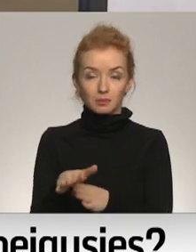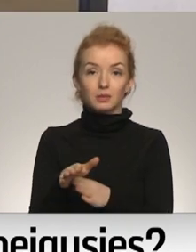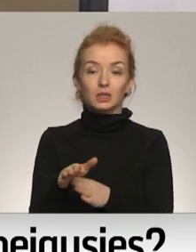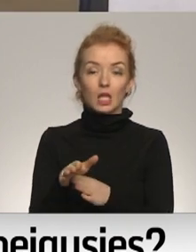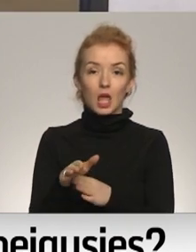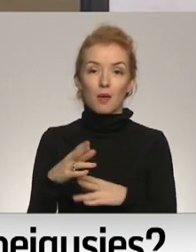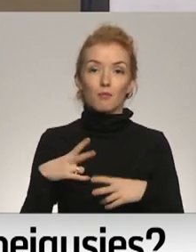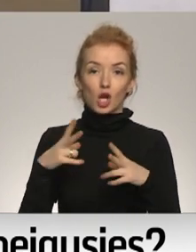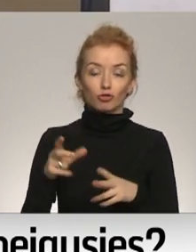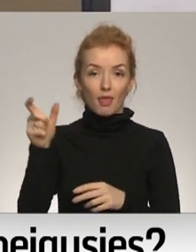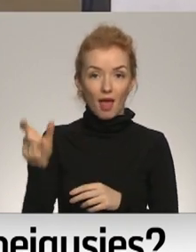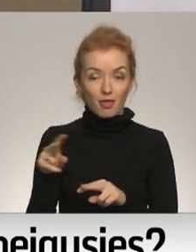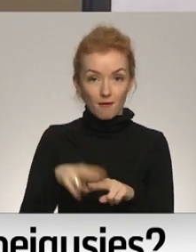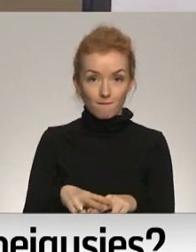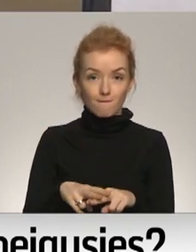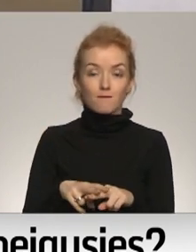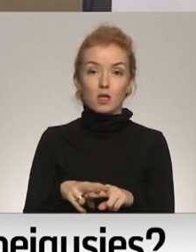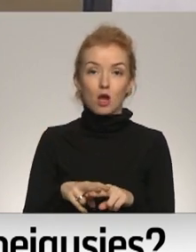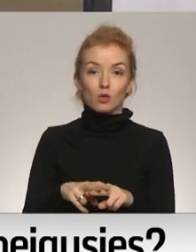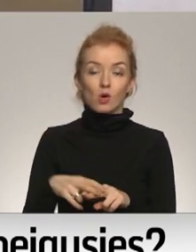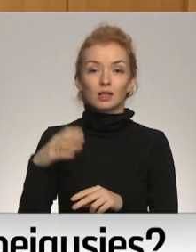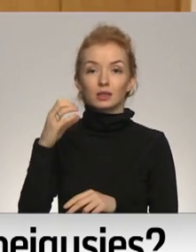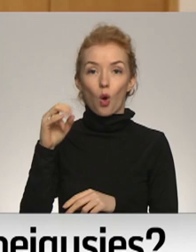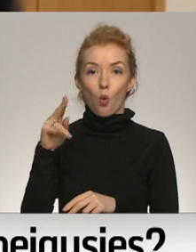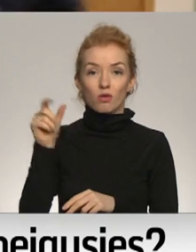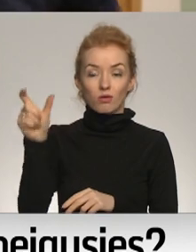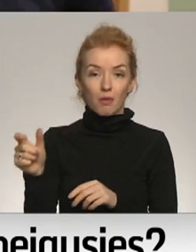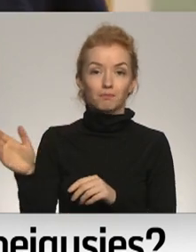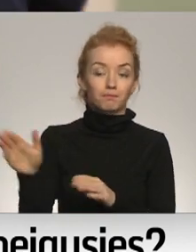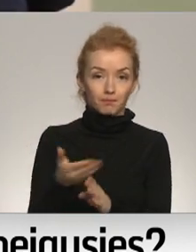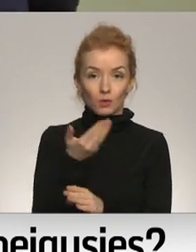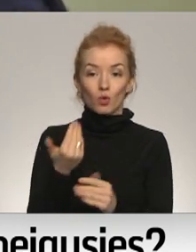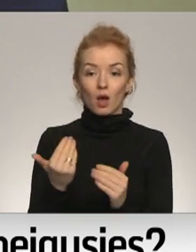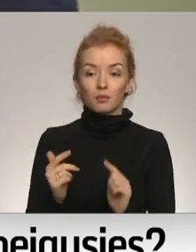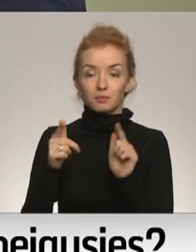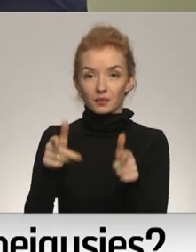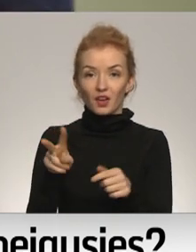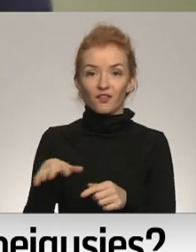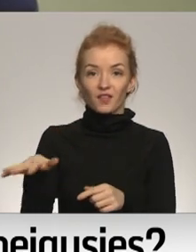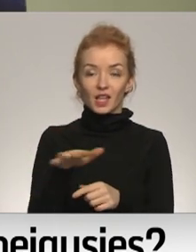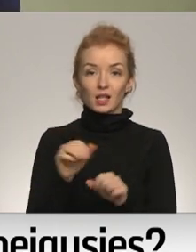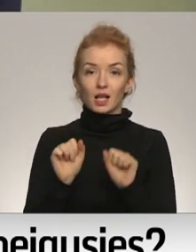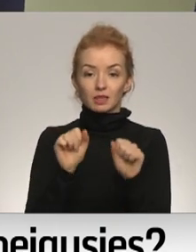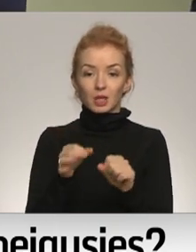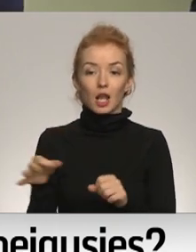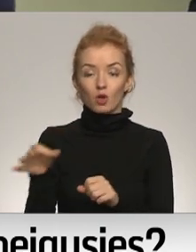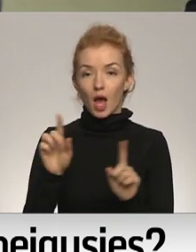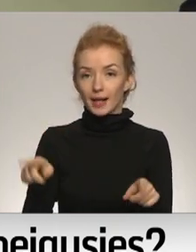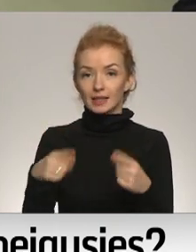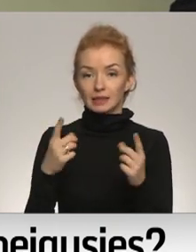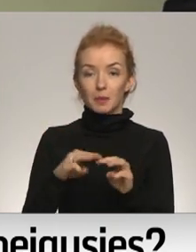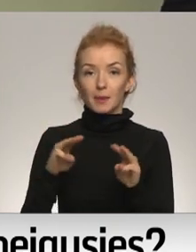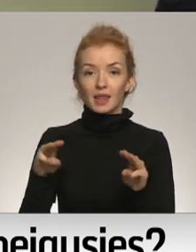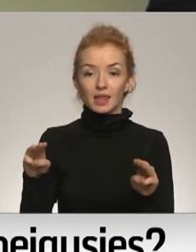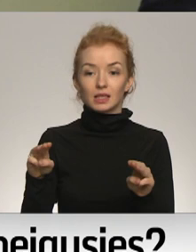domas priekšsētāju vietu. Zemsevieša Ziedoņa Caunas vietā tagad stājies līdzinējais vidus aizsardzības un reģionālās attīstības